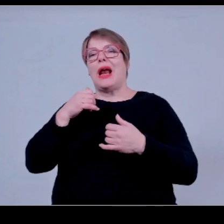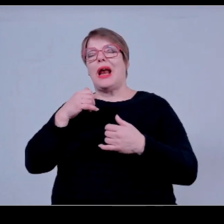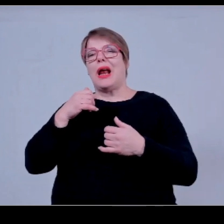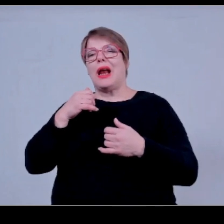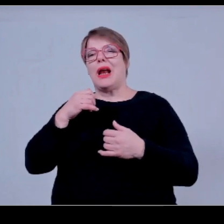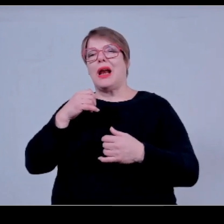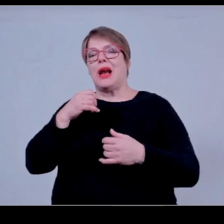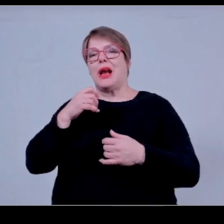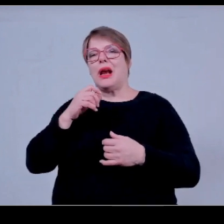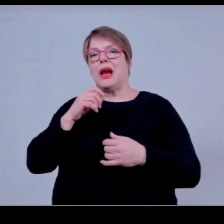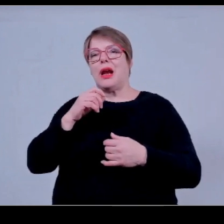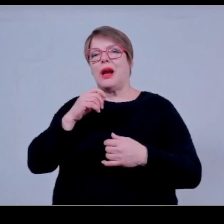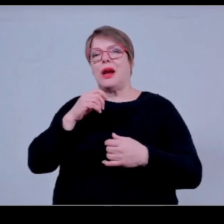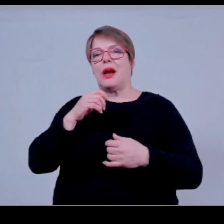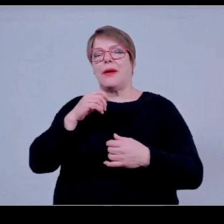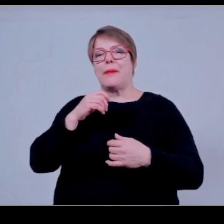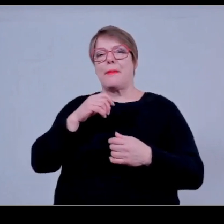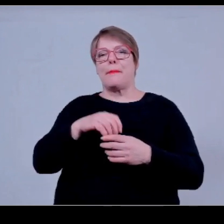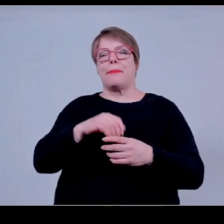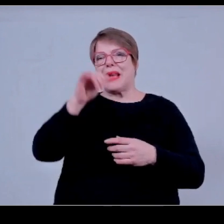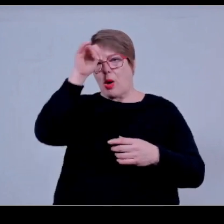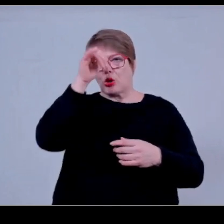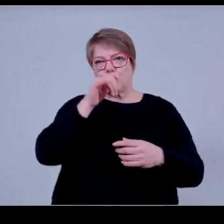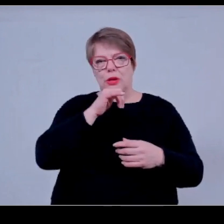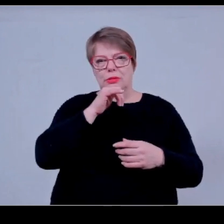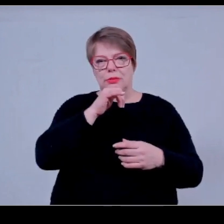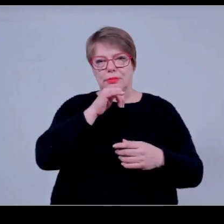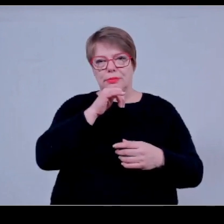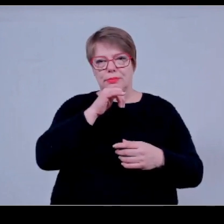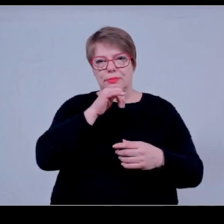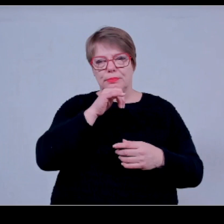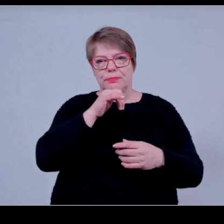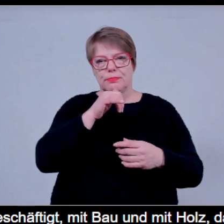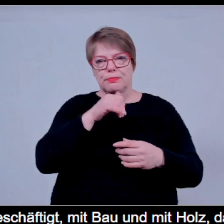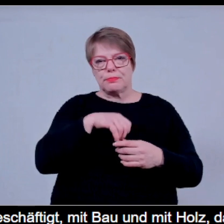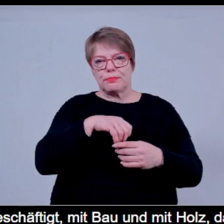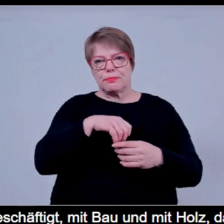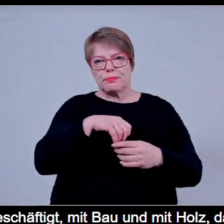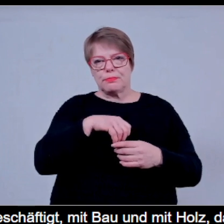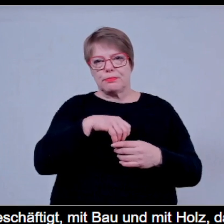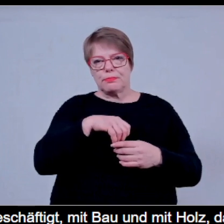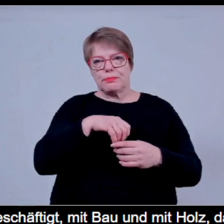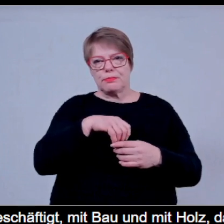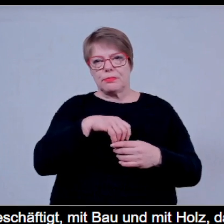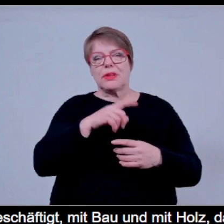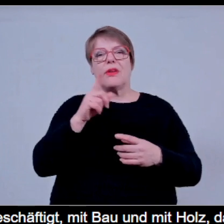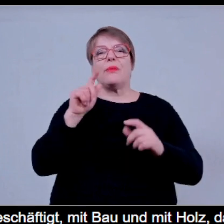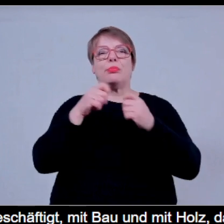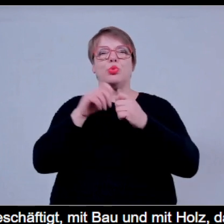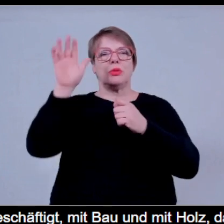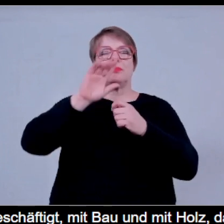es ist natürlich dann auch klar, dass man da längerfristige Kundenbindung an den ÖPNV damit auch verbinden kann.